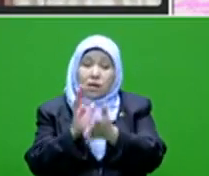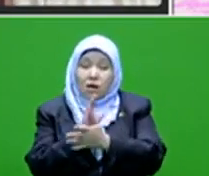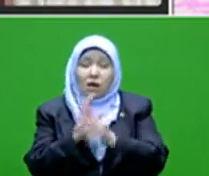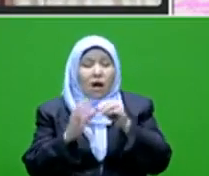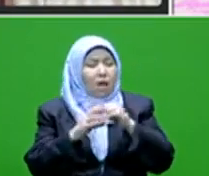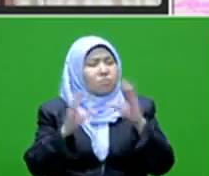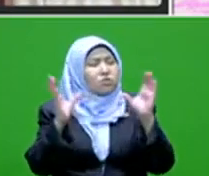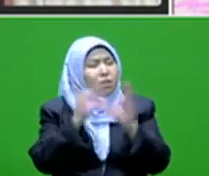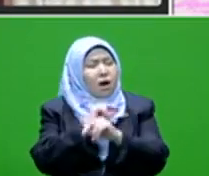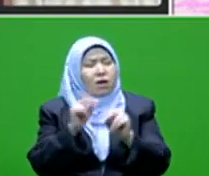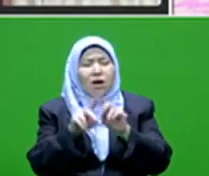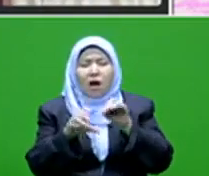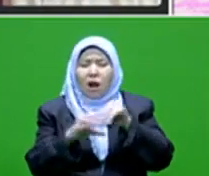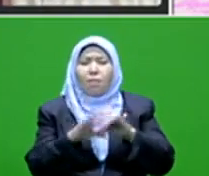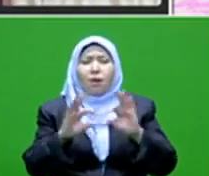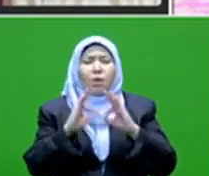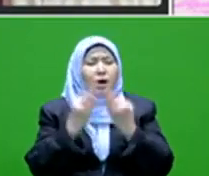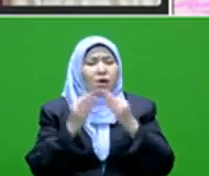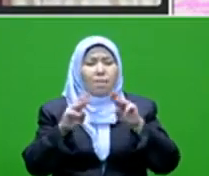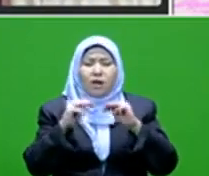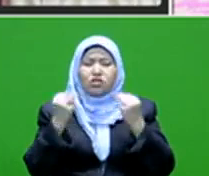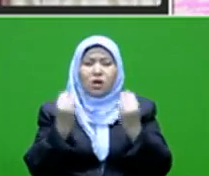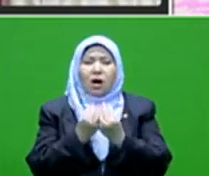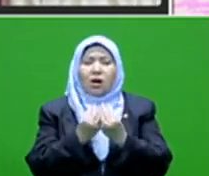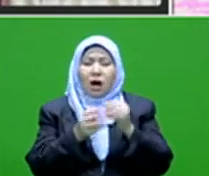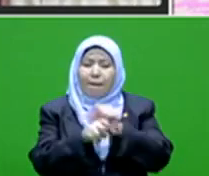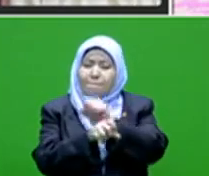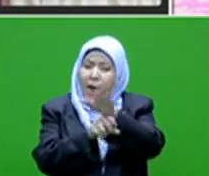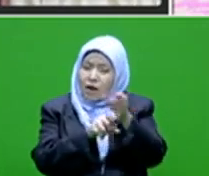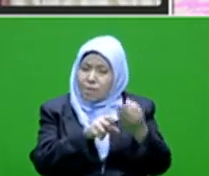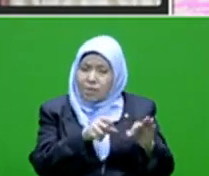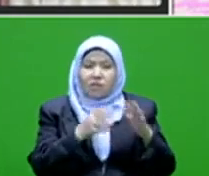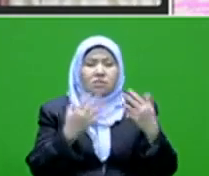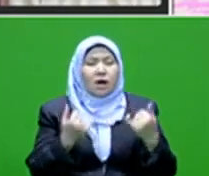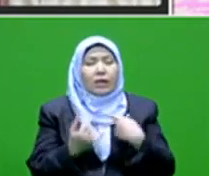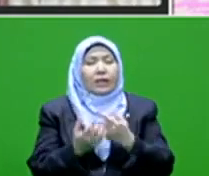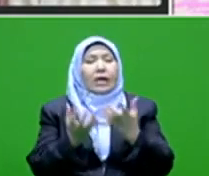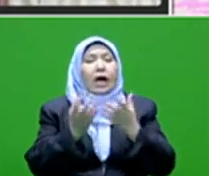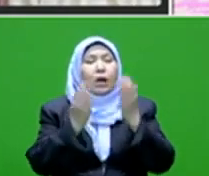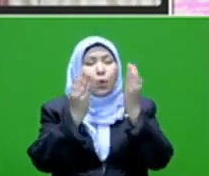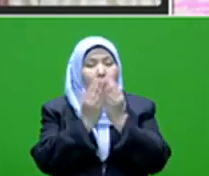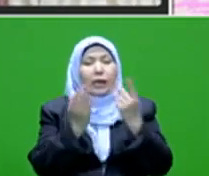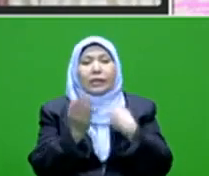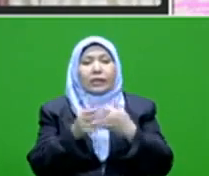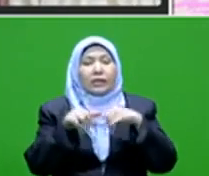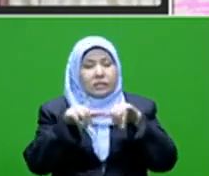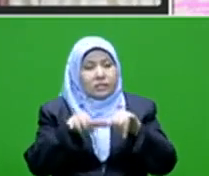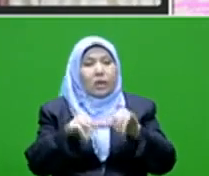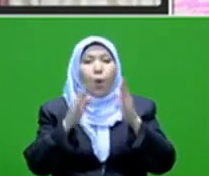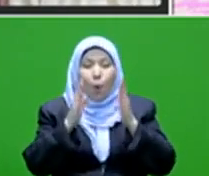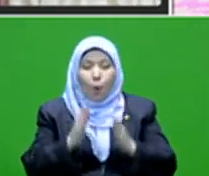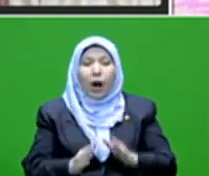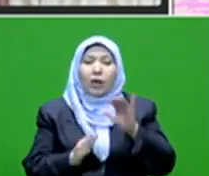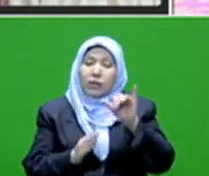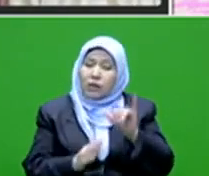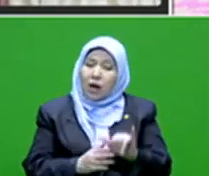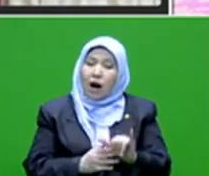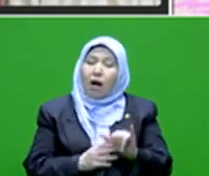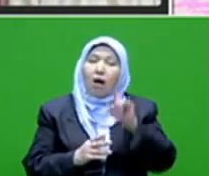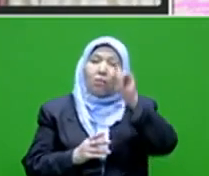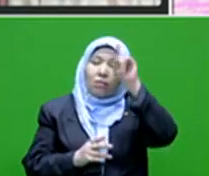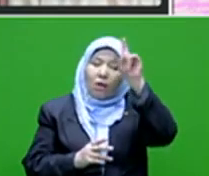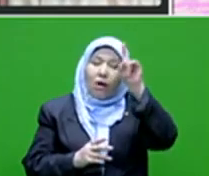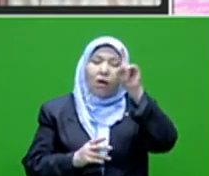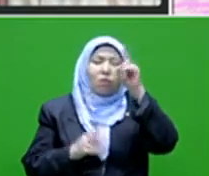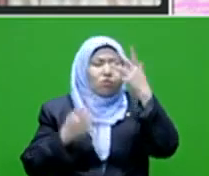cabaran ujian dalam keluarga, dalam masyarakat, pandemik sekarang ini, kita nak doa kita masih lagi jadi orang yang kata, Allah,